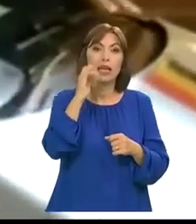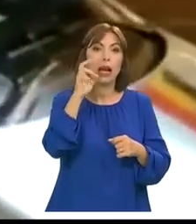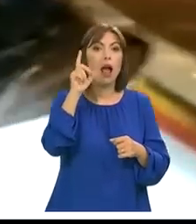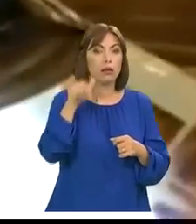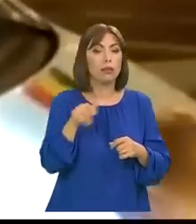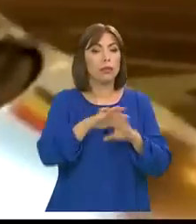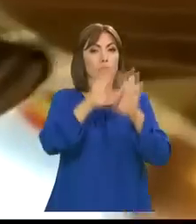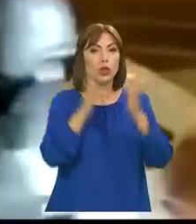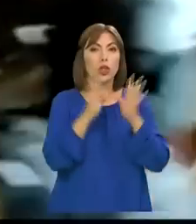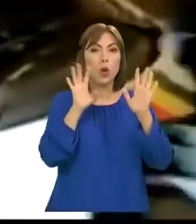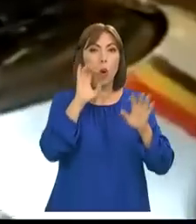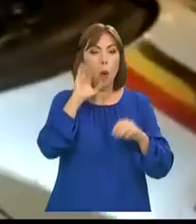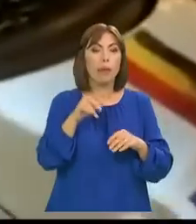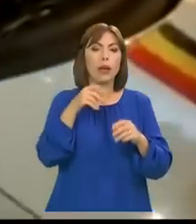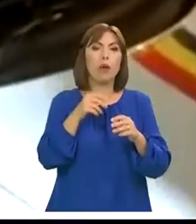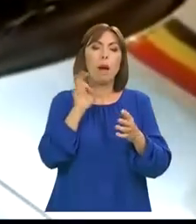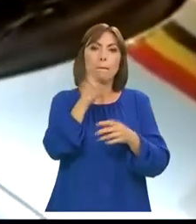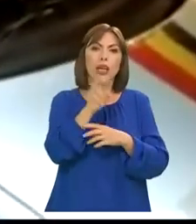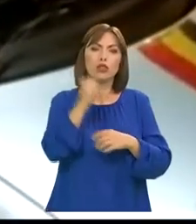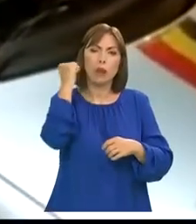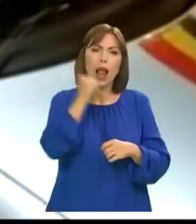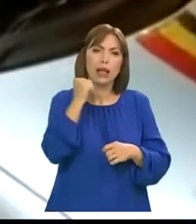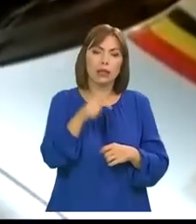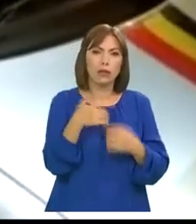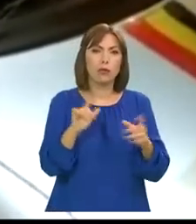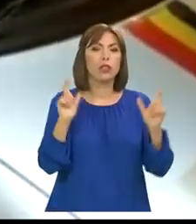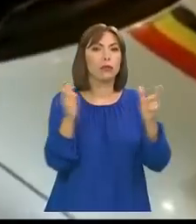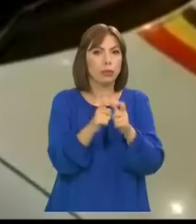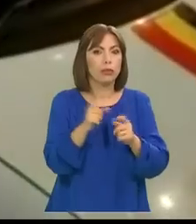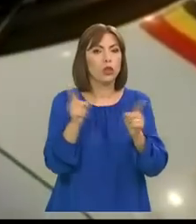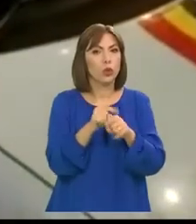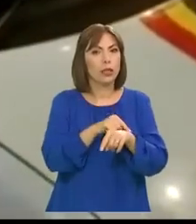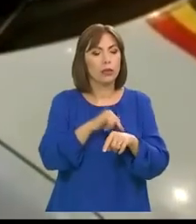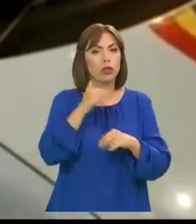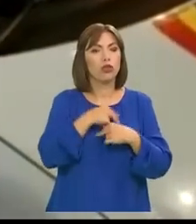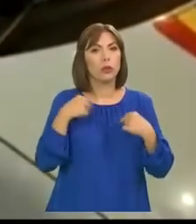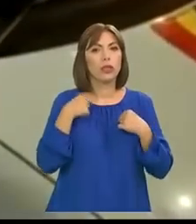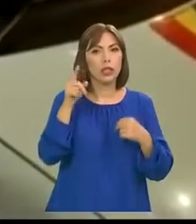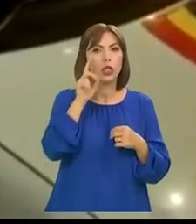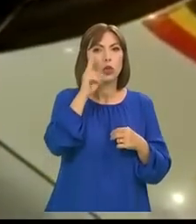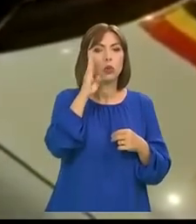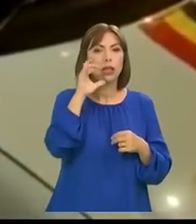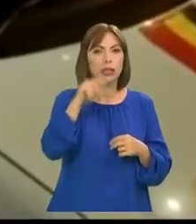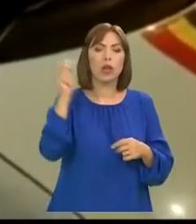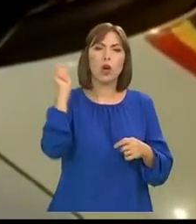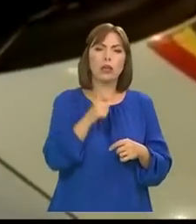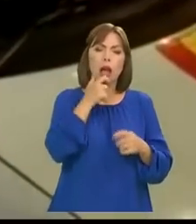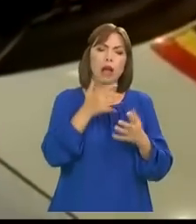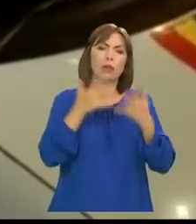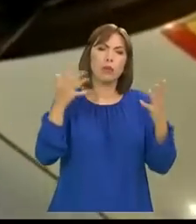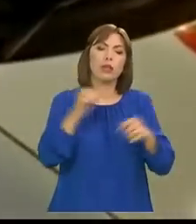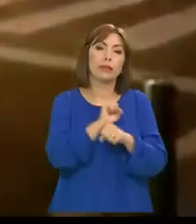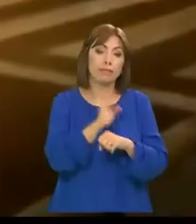În total, 9 oameni au participat la asasinat. Au fost prinși la scurt timp, iar justiția de la Dublin i-a condamnat deja la ani grei de